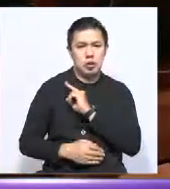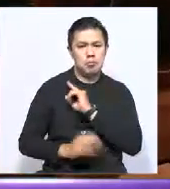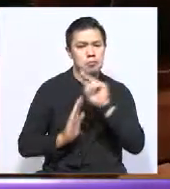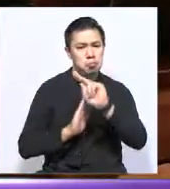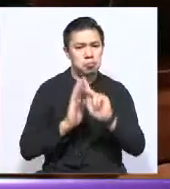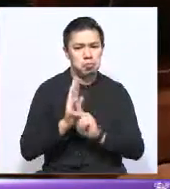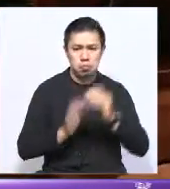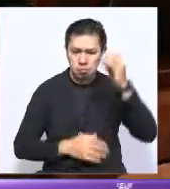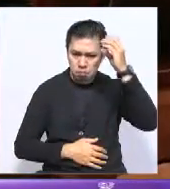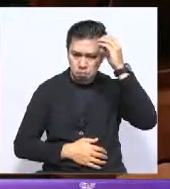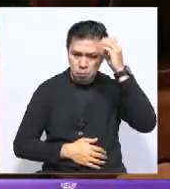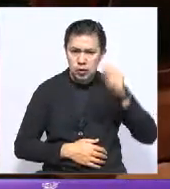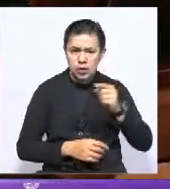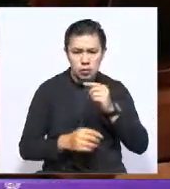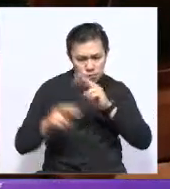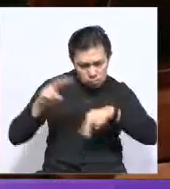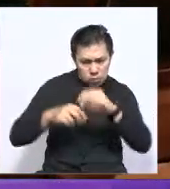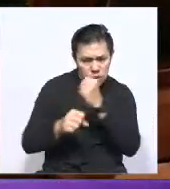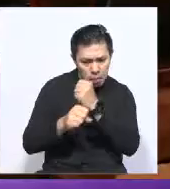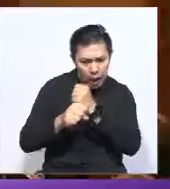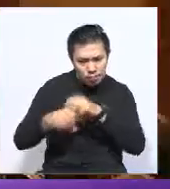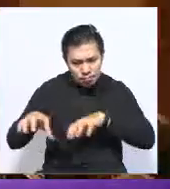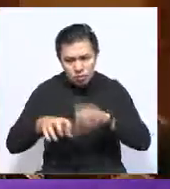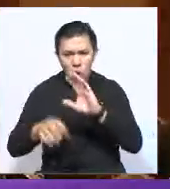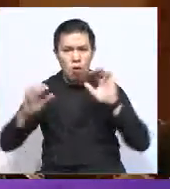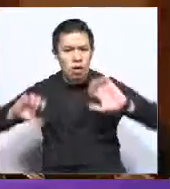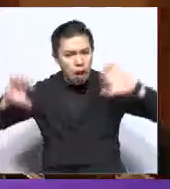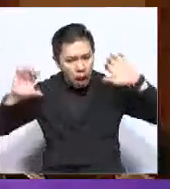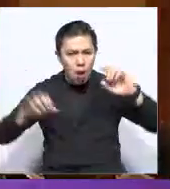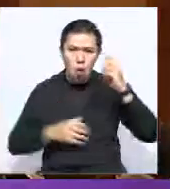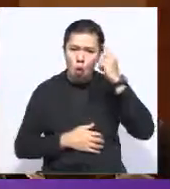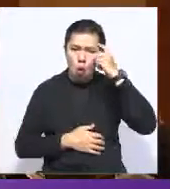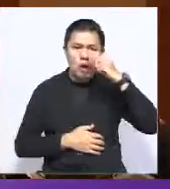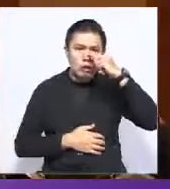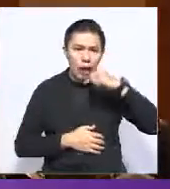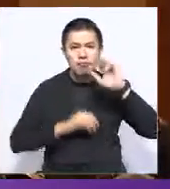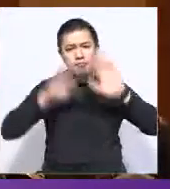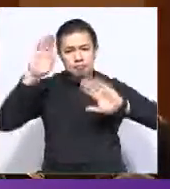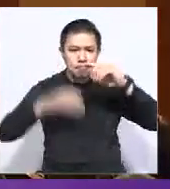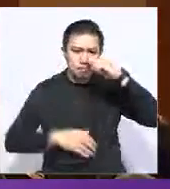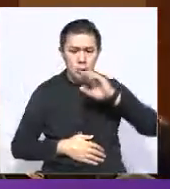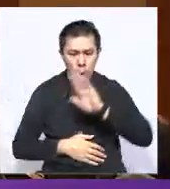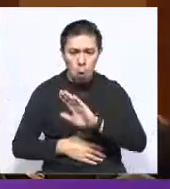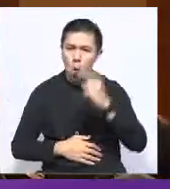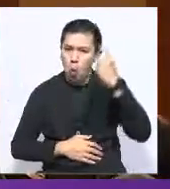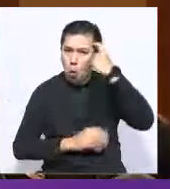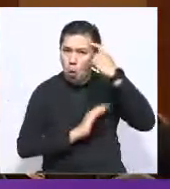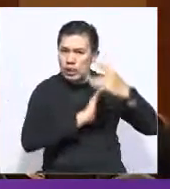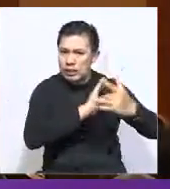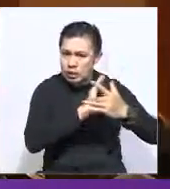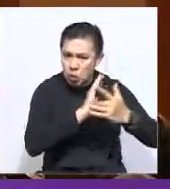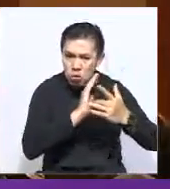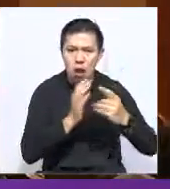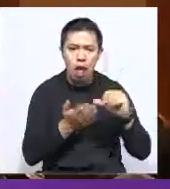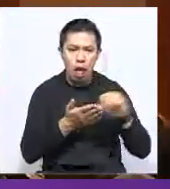มายรู้กลไกการบริหารราชการรู้รักประชาธิปไตยไทยนิยมรู้เท่าทันเทคโนโลยี